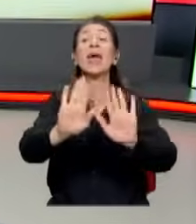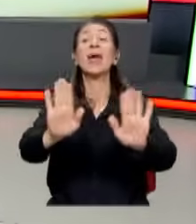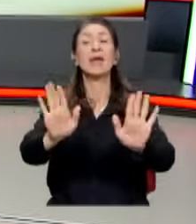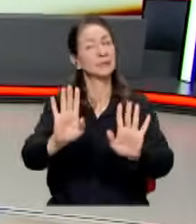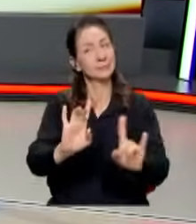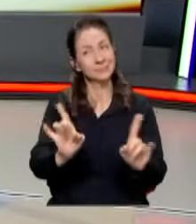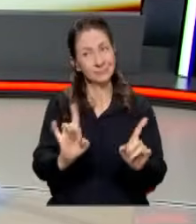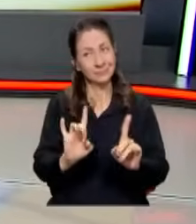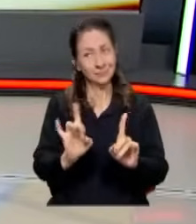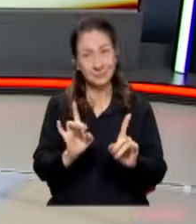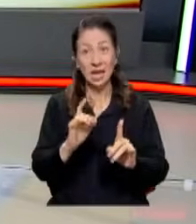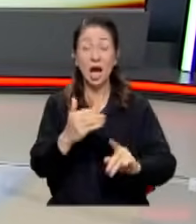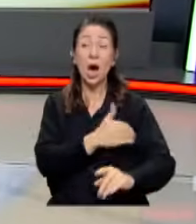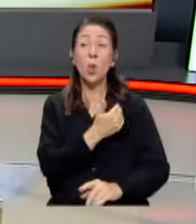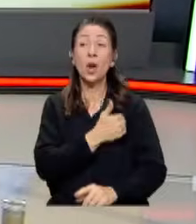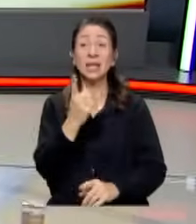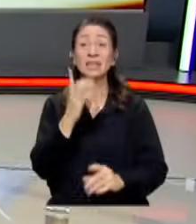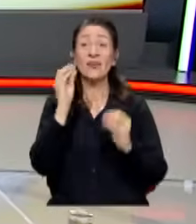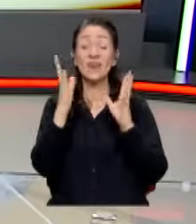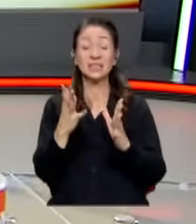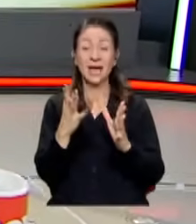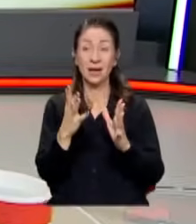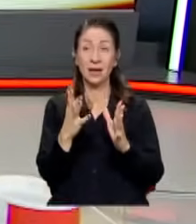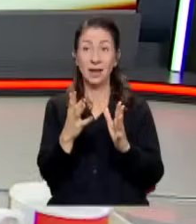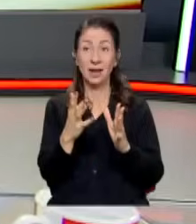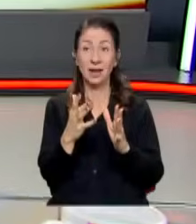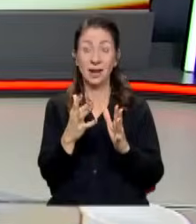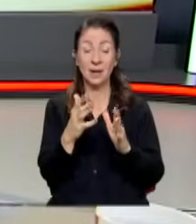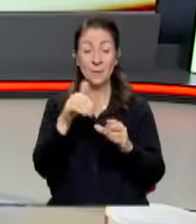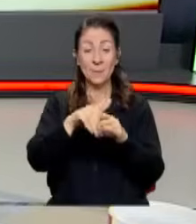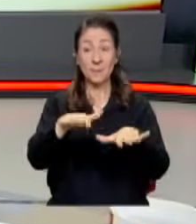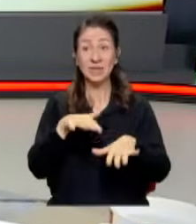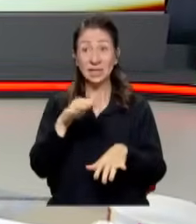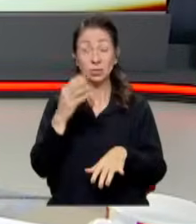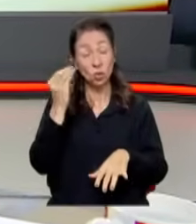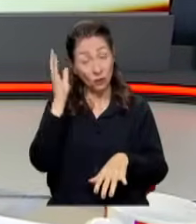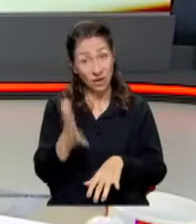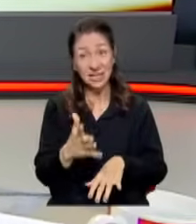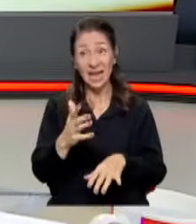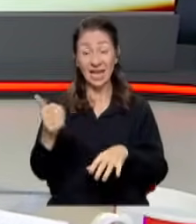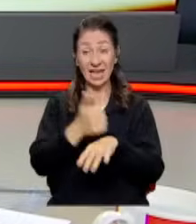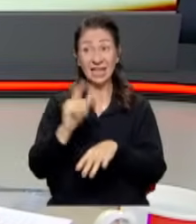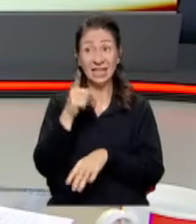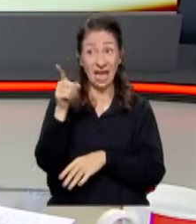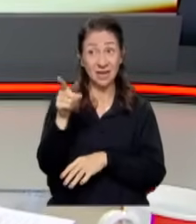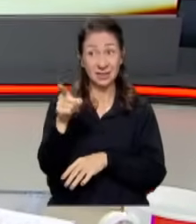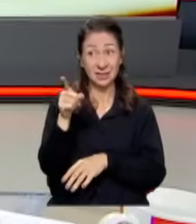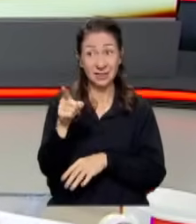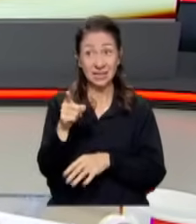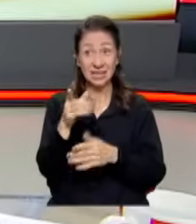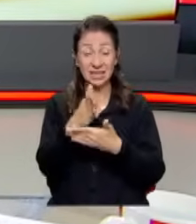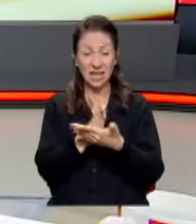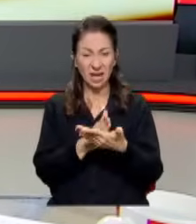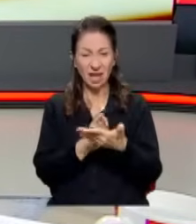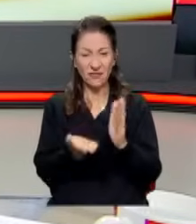girmesinler. Avukatlardan daha çok mürekkep meclisimiz ve bilhassa iktidarımız yarıya